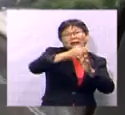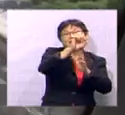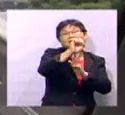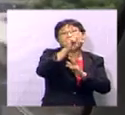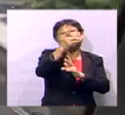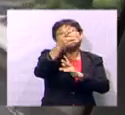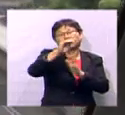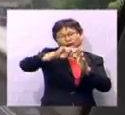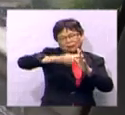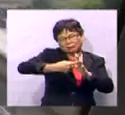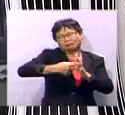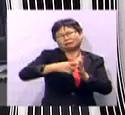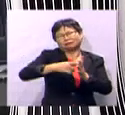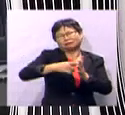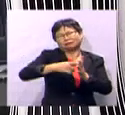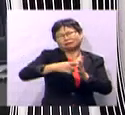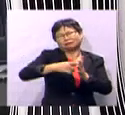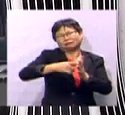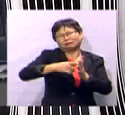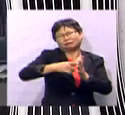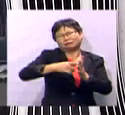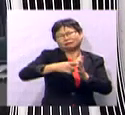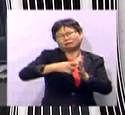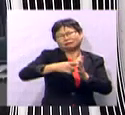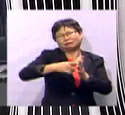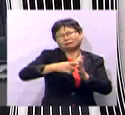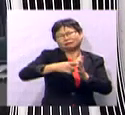Menyentuh